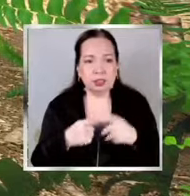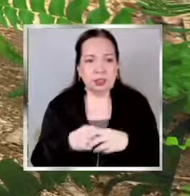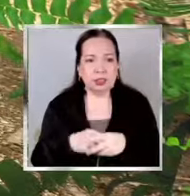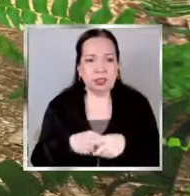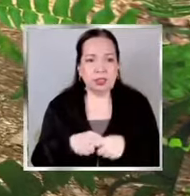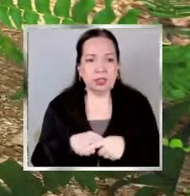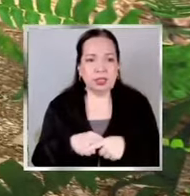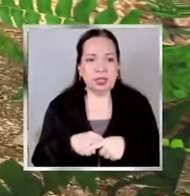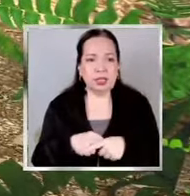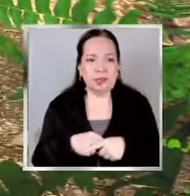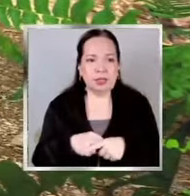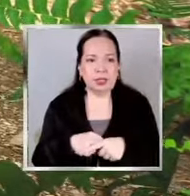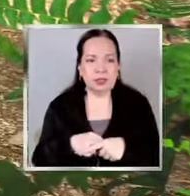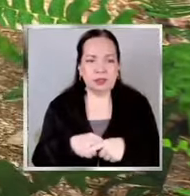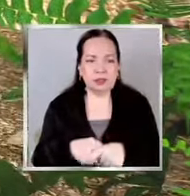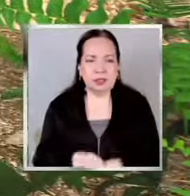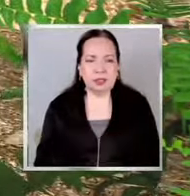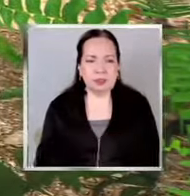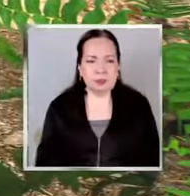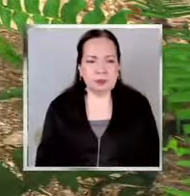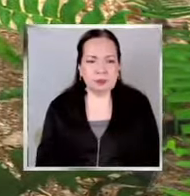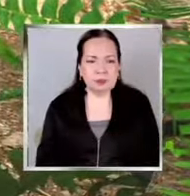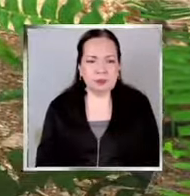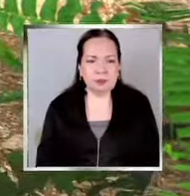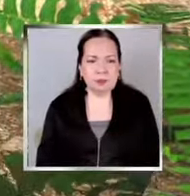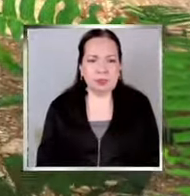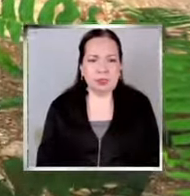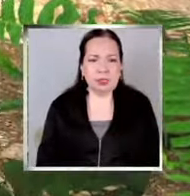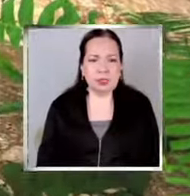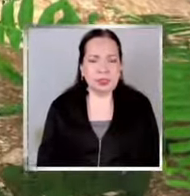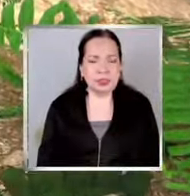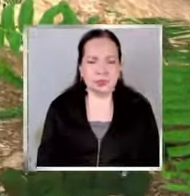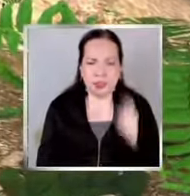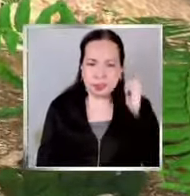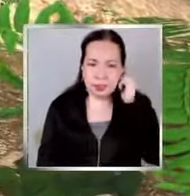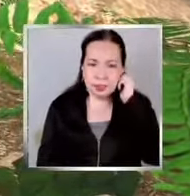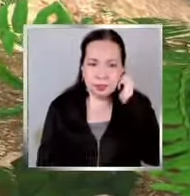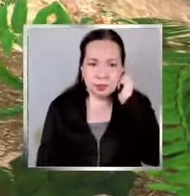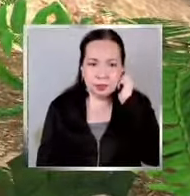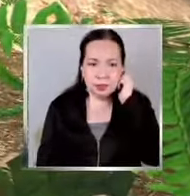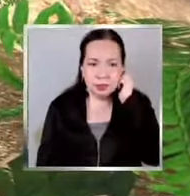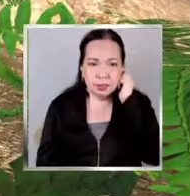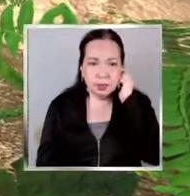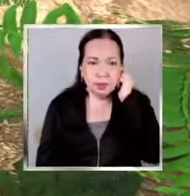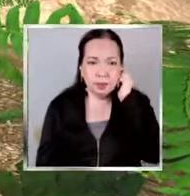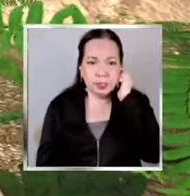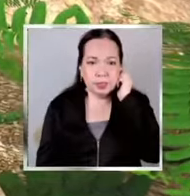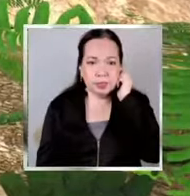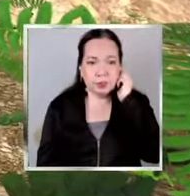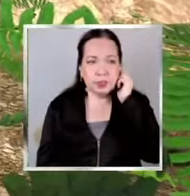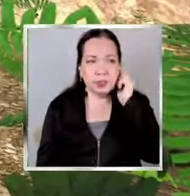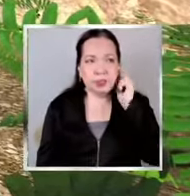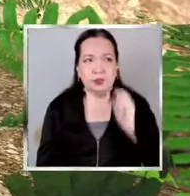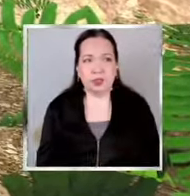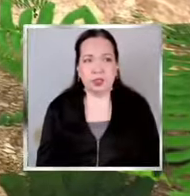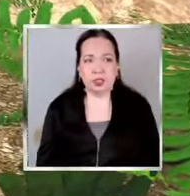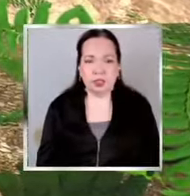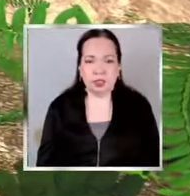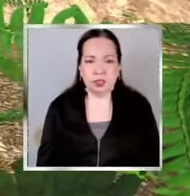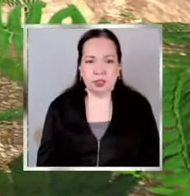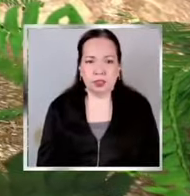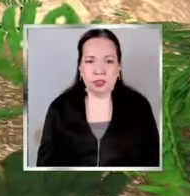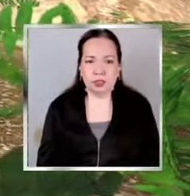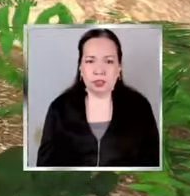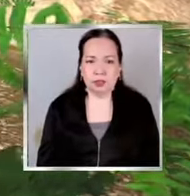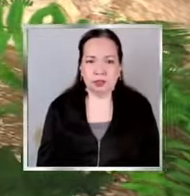ang trina sa likod ng viral na balita, i-tweet o i-comment lang, hashtag Kuya Kim. Ano na? Laging tandaan, kimportante ang may alam. Ako po si Kuya Kim at